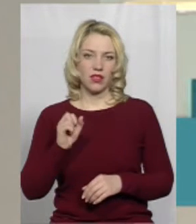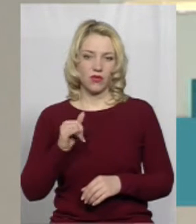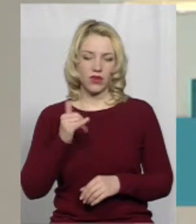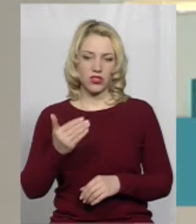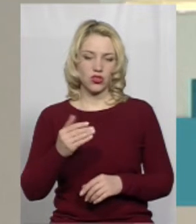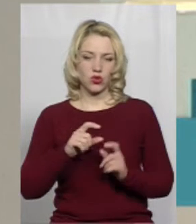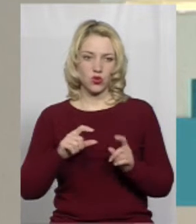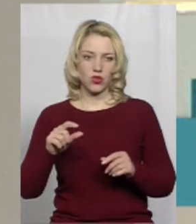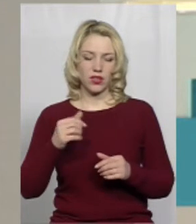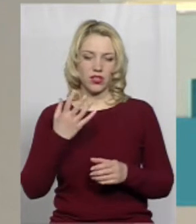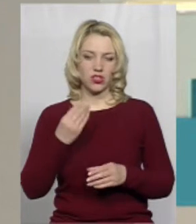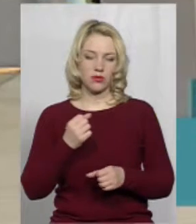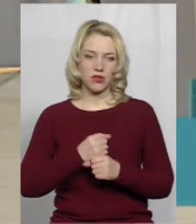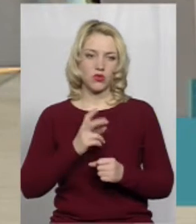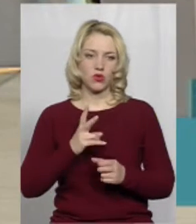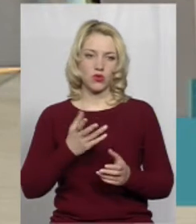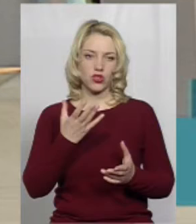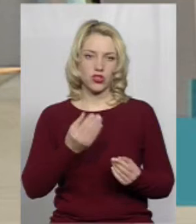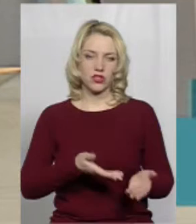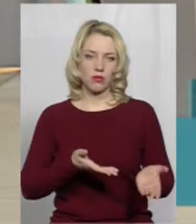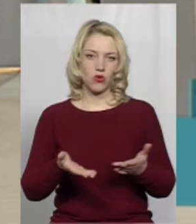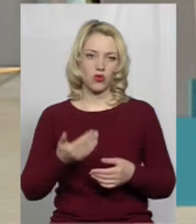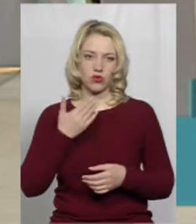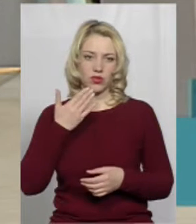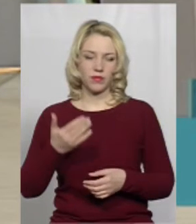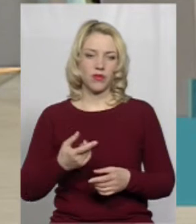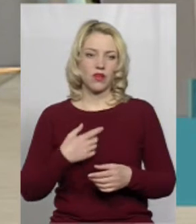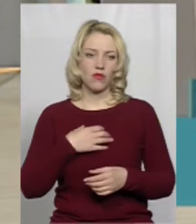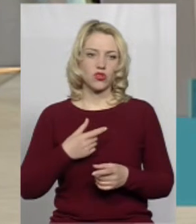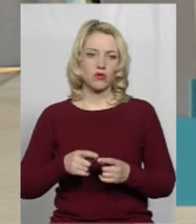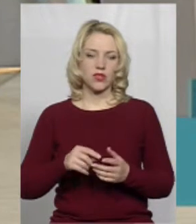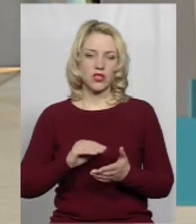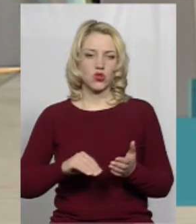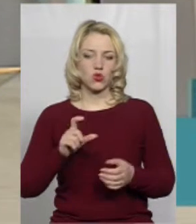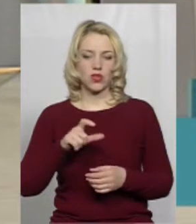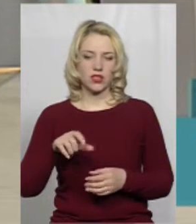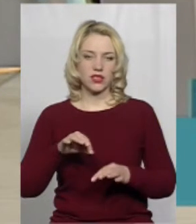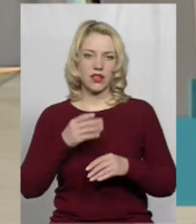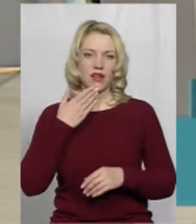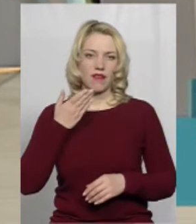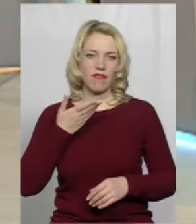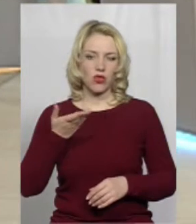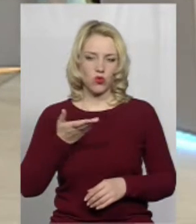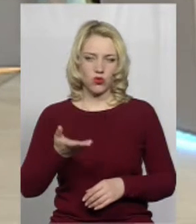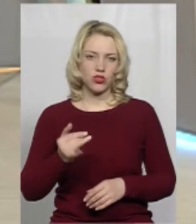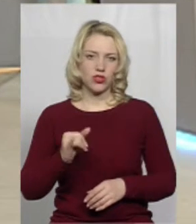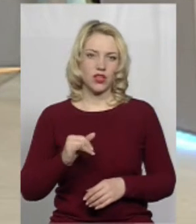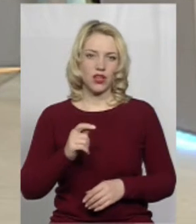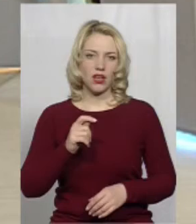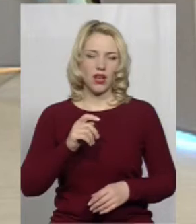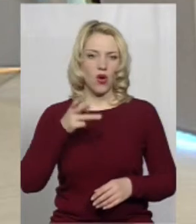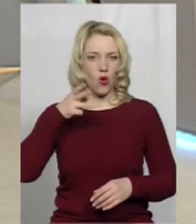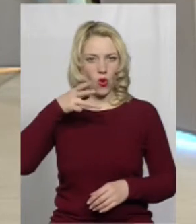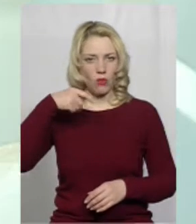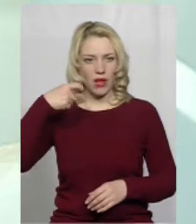у вашій школі працюють? Кого ви запрошуєте? Ну, в основному це журналісти, ведучі, оператори,